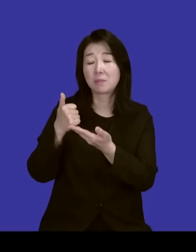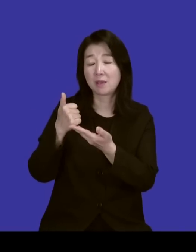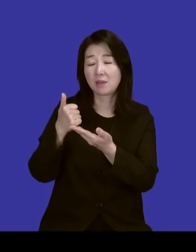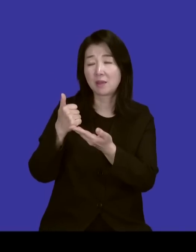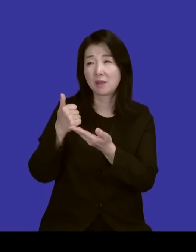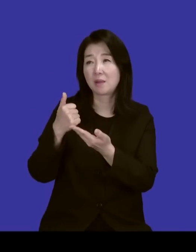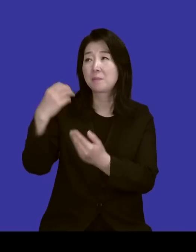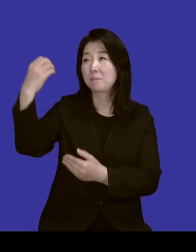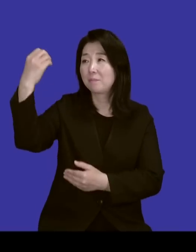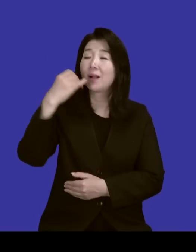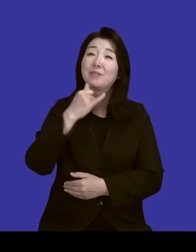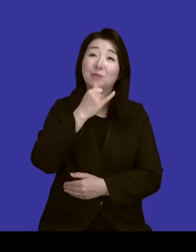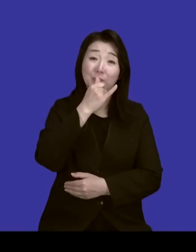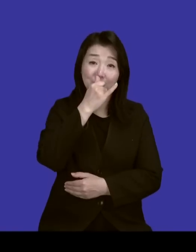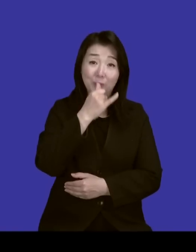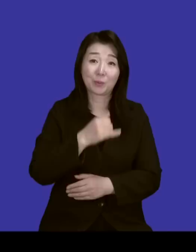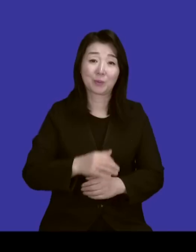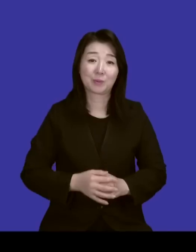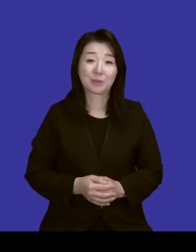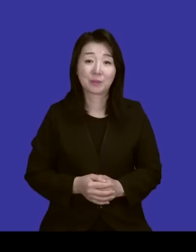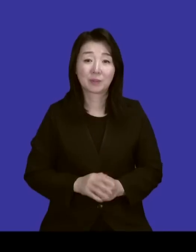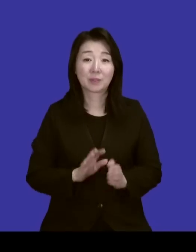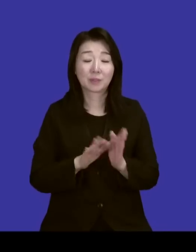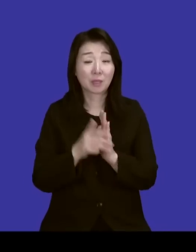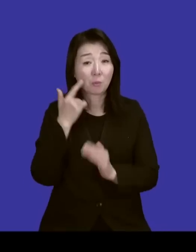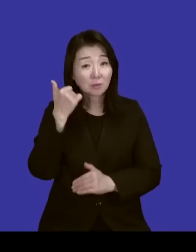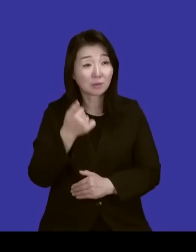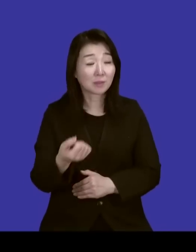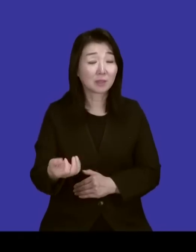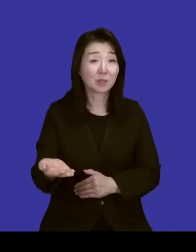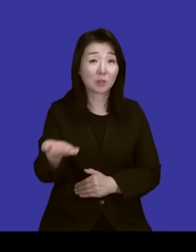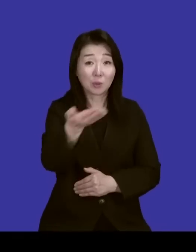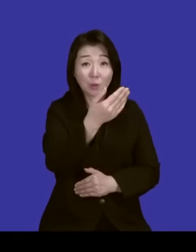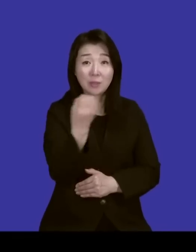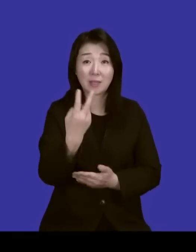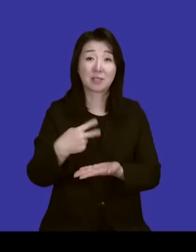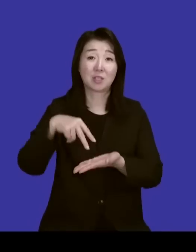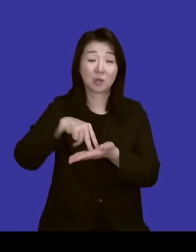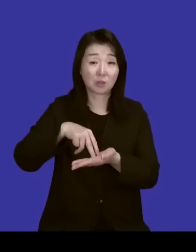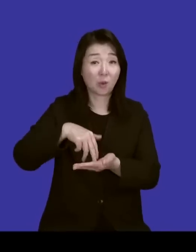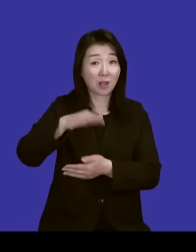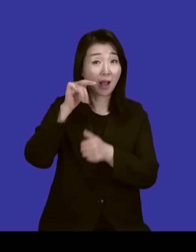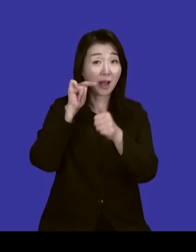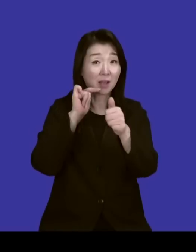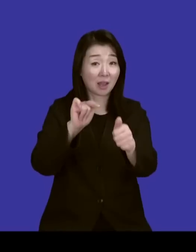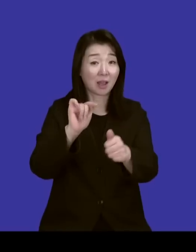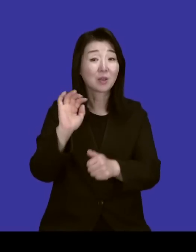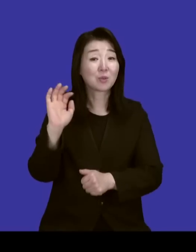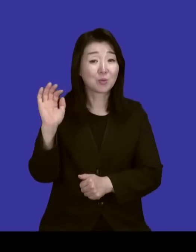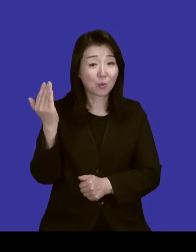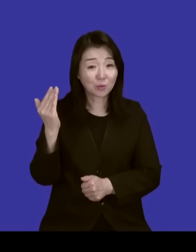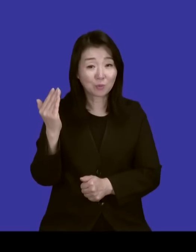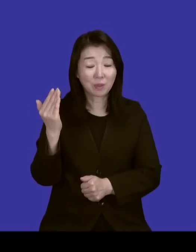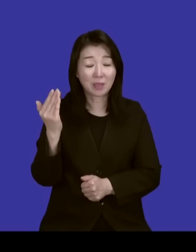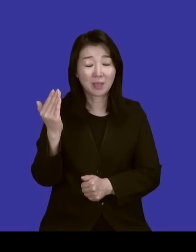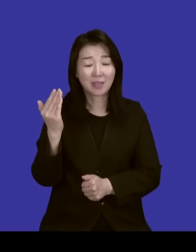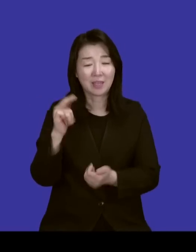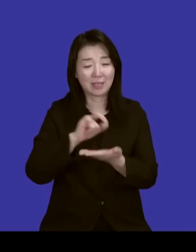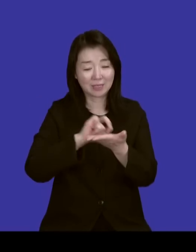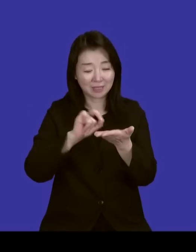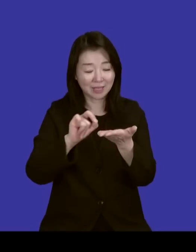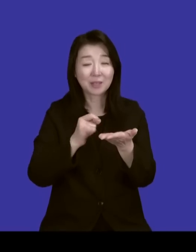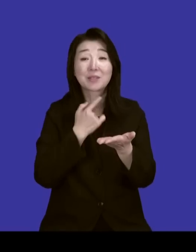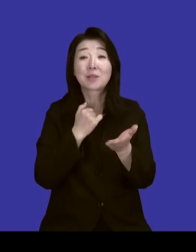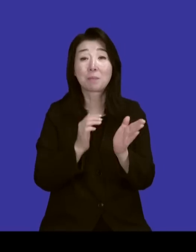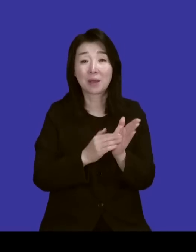거예요. 예. 그래서 목사님께서 또 너희는 다시 일어서 가라. 네, 최근에 쓴 책이 네, 어떻게 보면